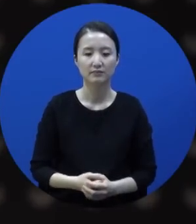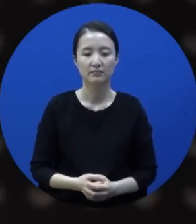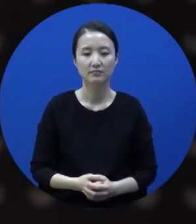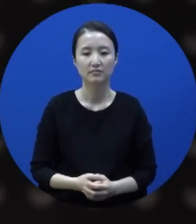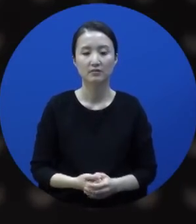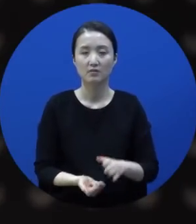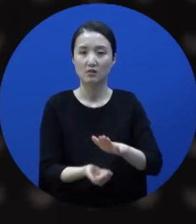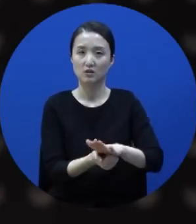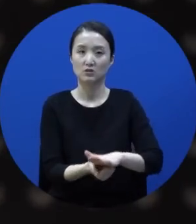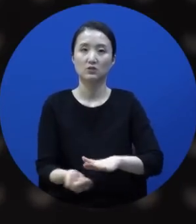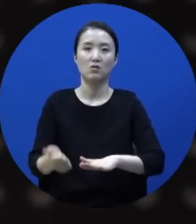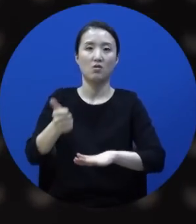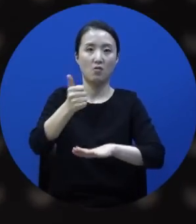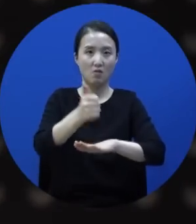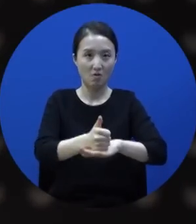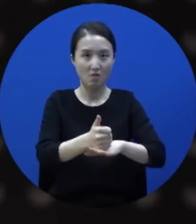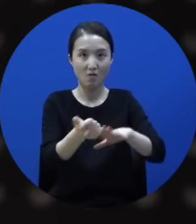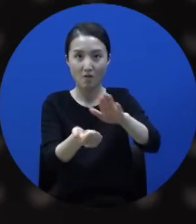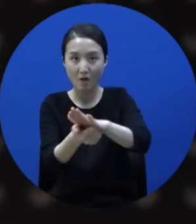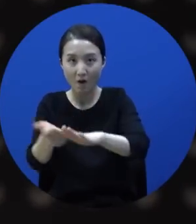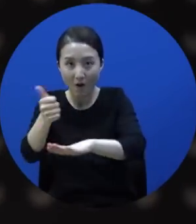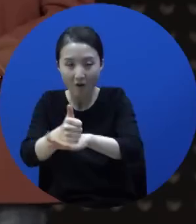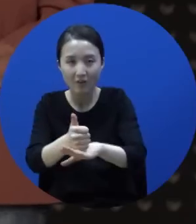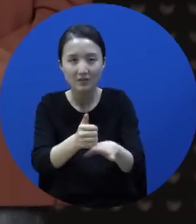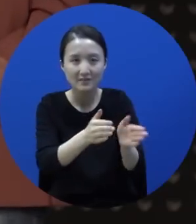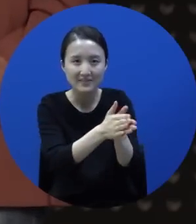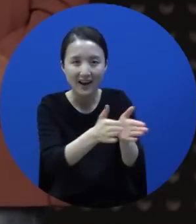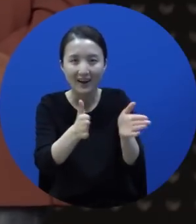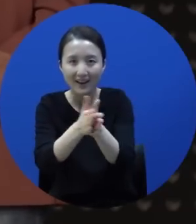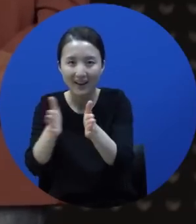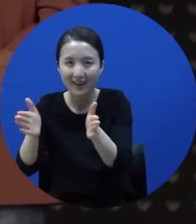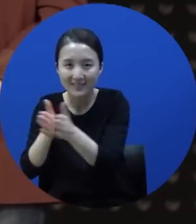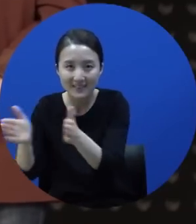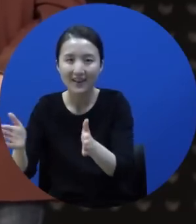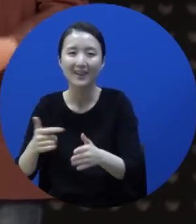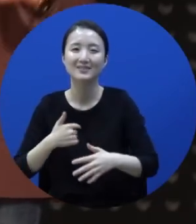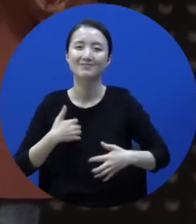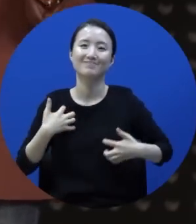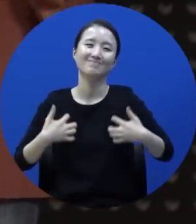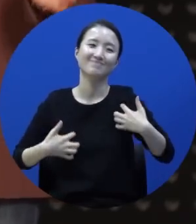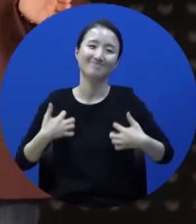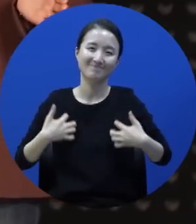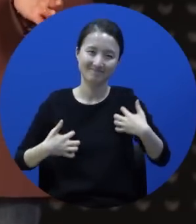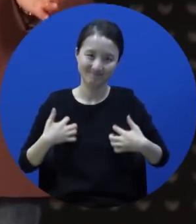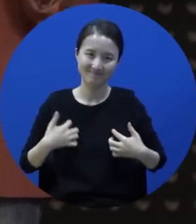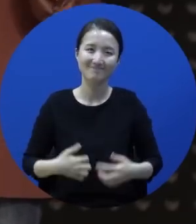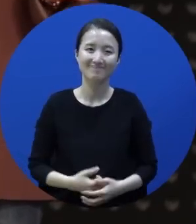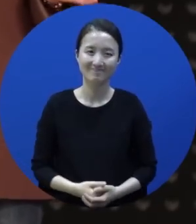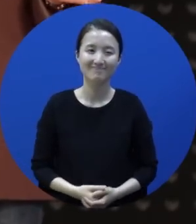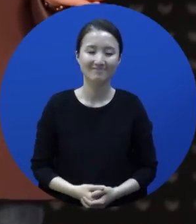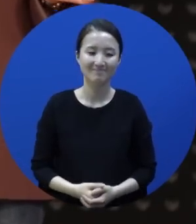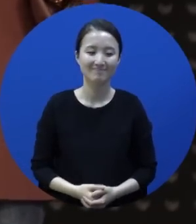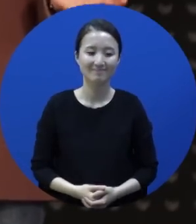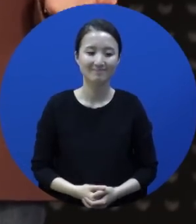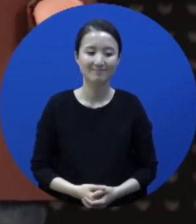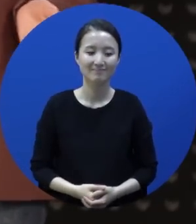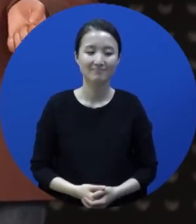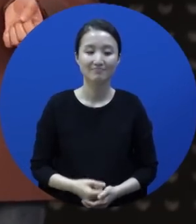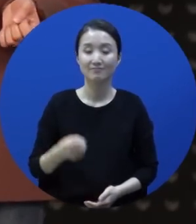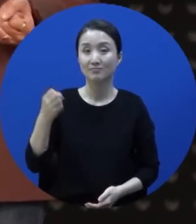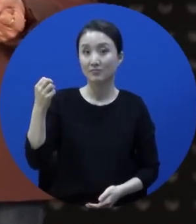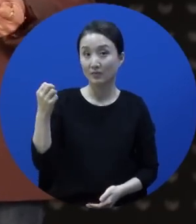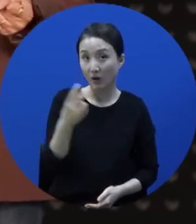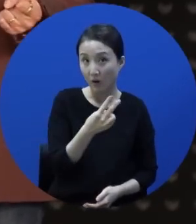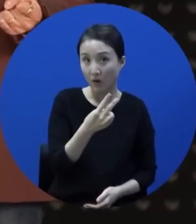있는 사람이 되게 됐고요. 그 다음에 이제 세 번째로 말씀드리는 것은 채널에 맞게 올바르게 기록을